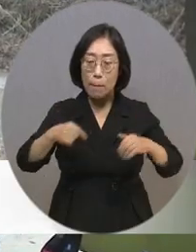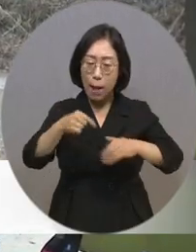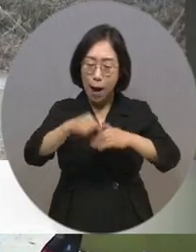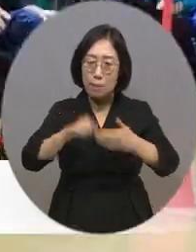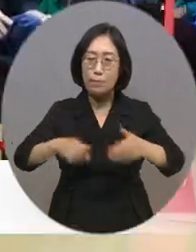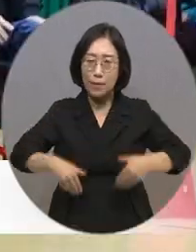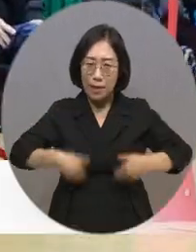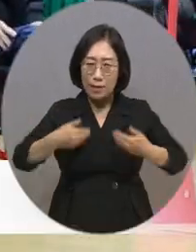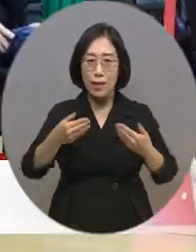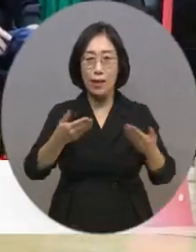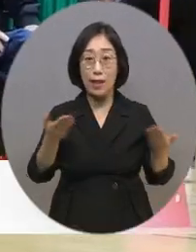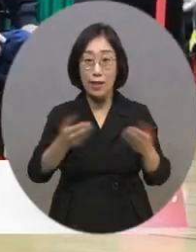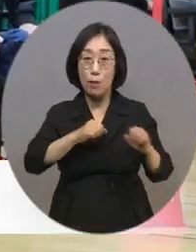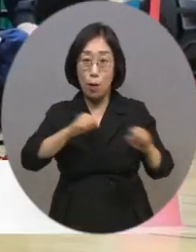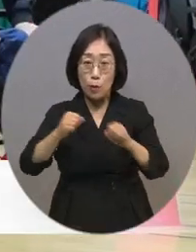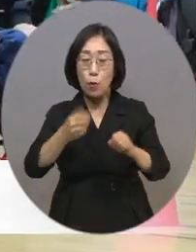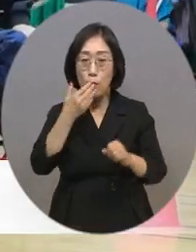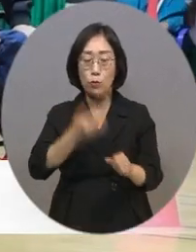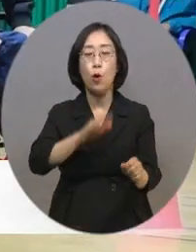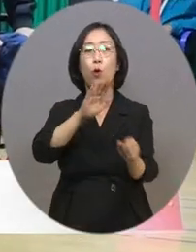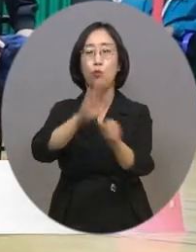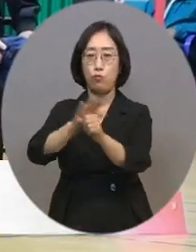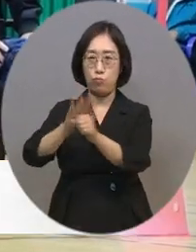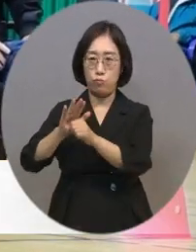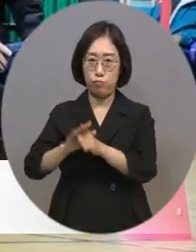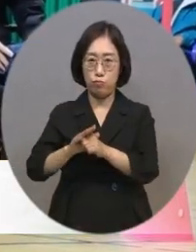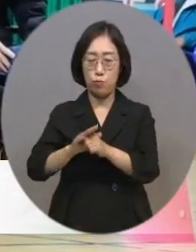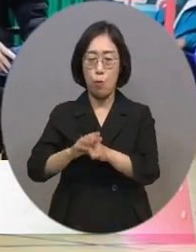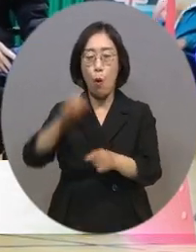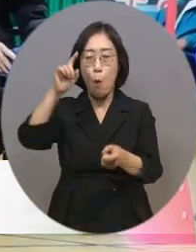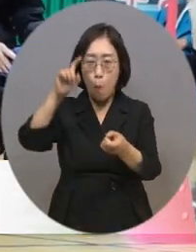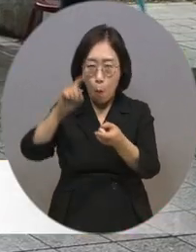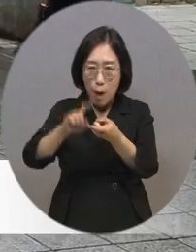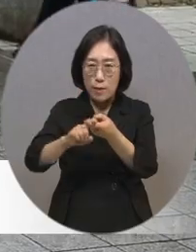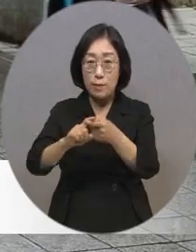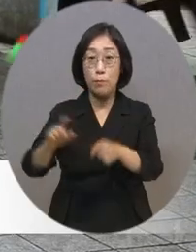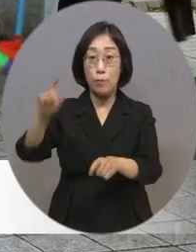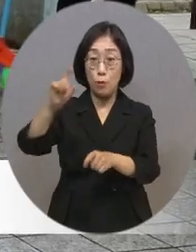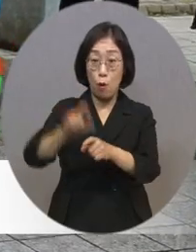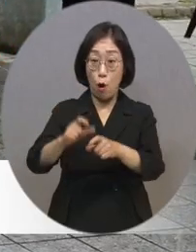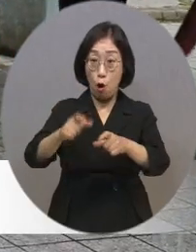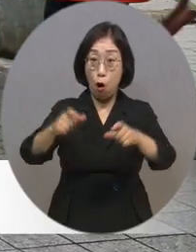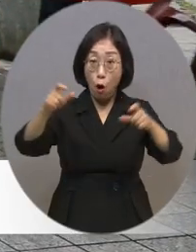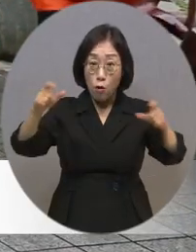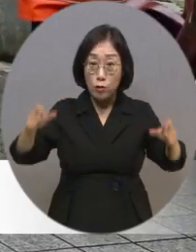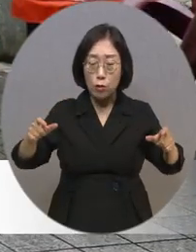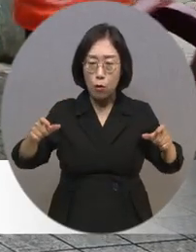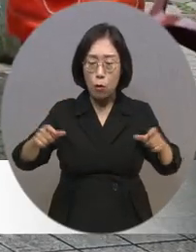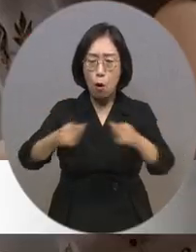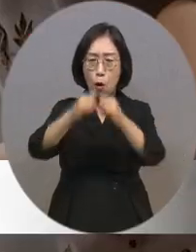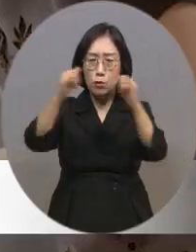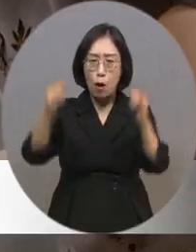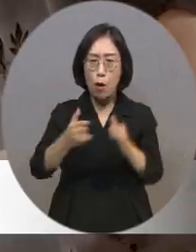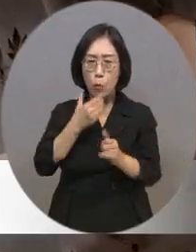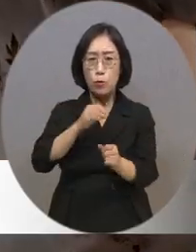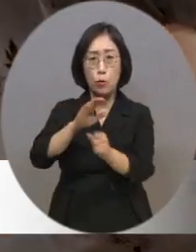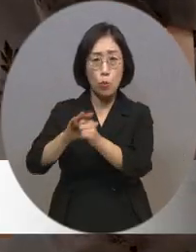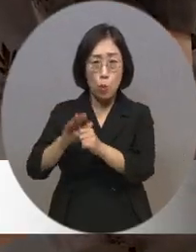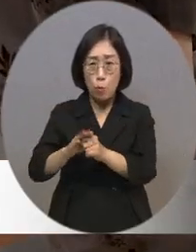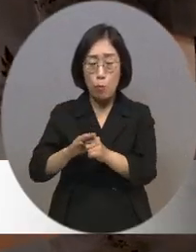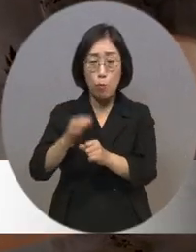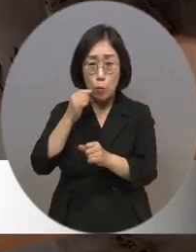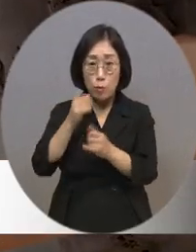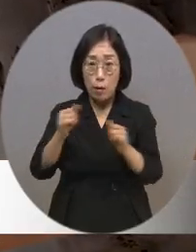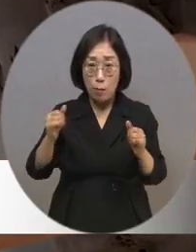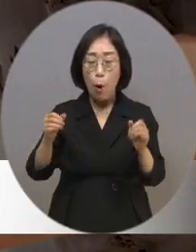수 있도록 지자체 아낌없는 지원과 지역민의 관심이 더해져 복지 사각지대를 없애고 사회복지의 날을